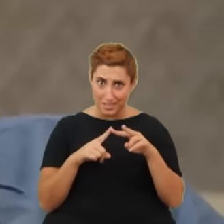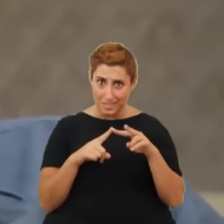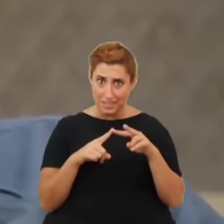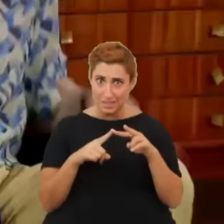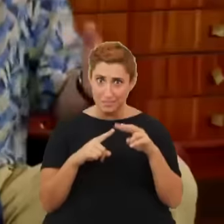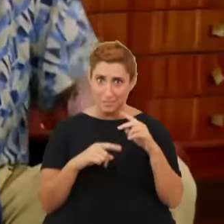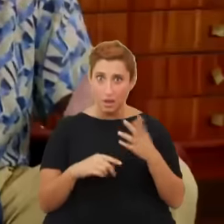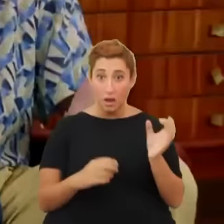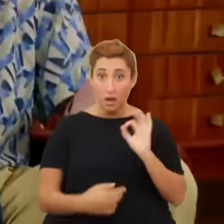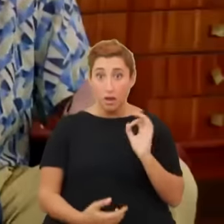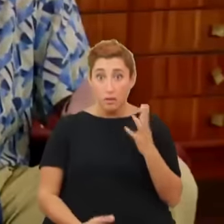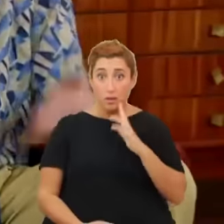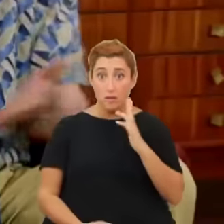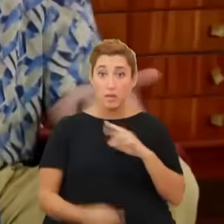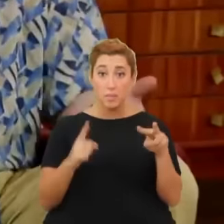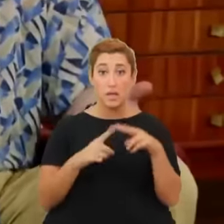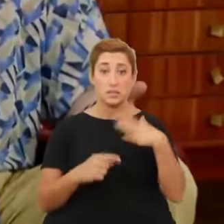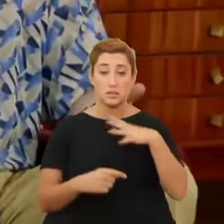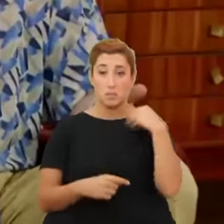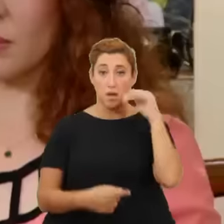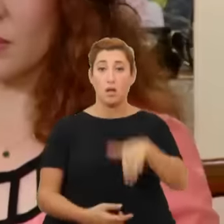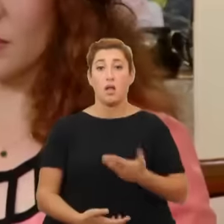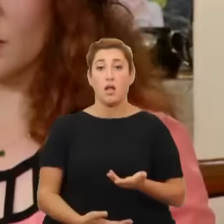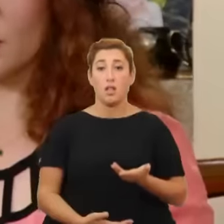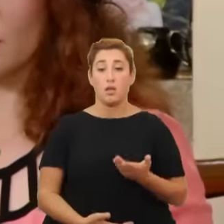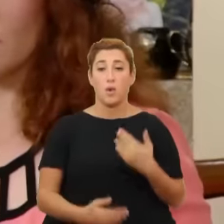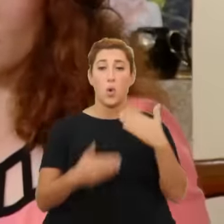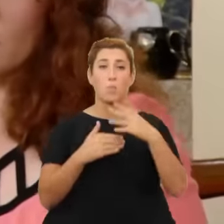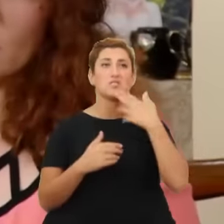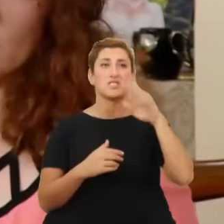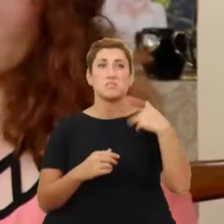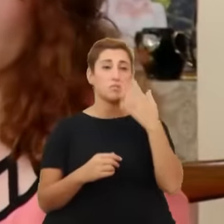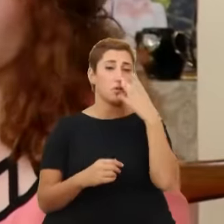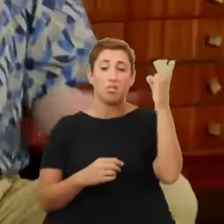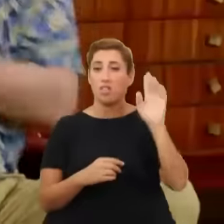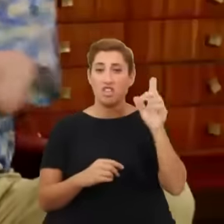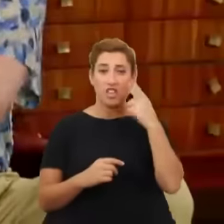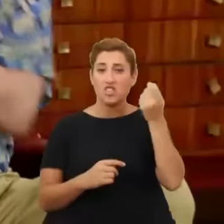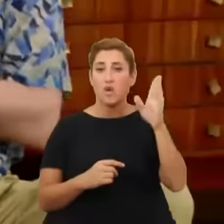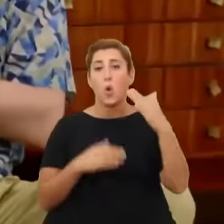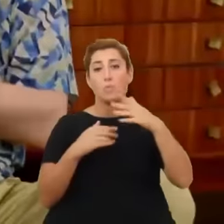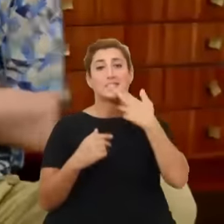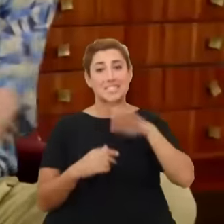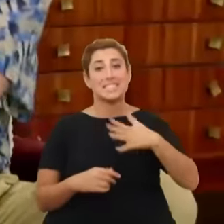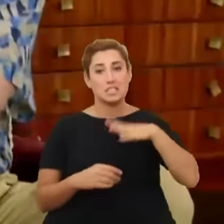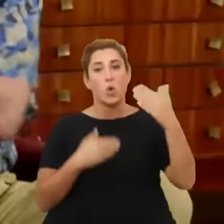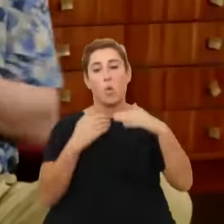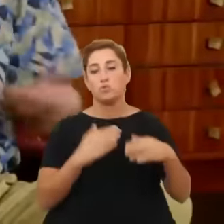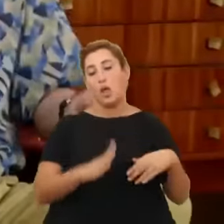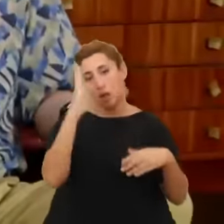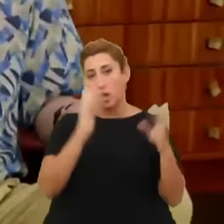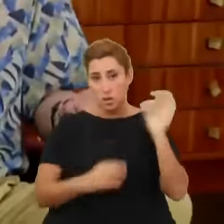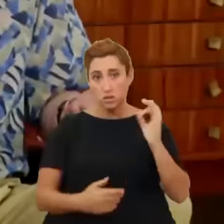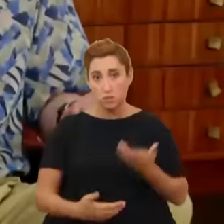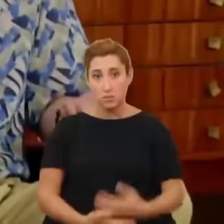Nazlı mı? Evet efendim. Nazlı istemeye geldik. Efendim komşunun kızıyla bizim ne işimiz var? Komşunun kızını istesek komşuya gideriz